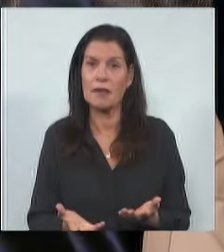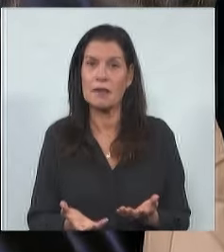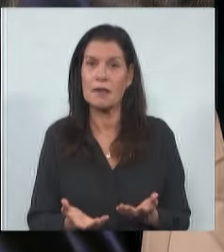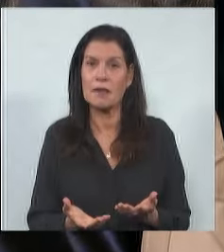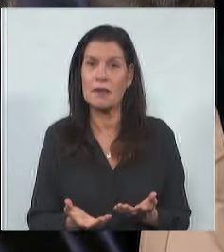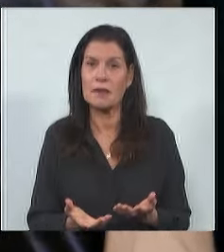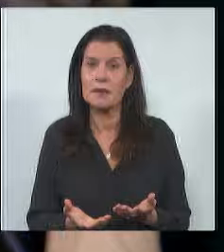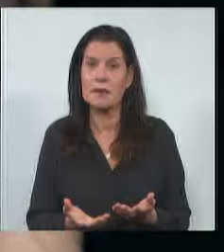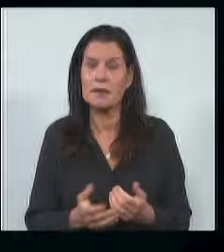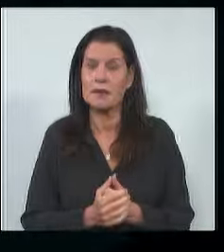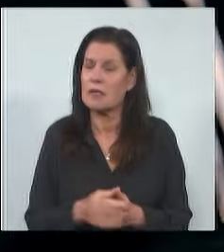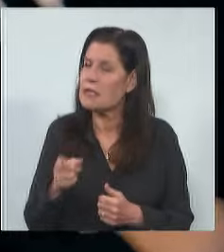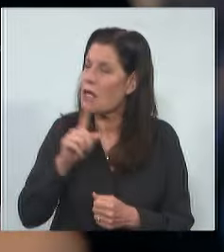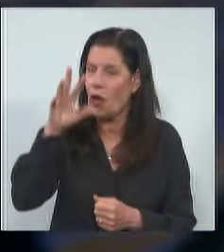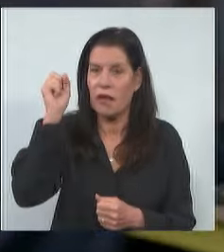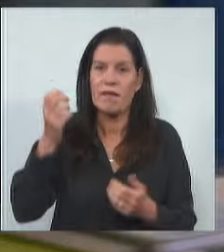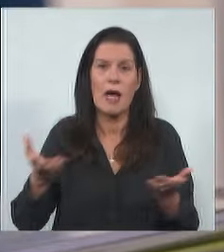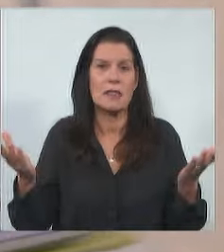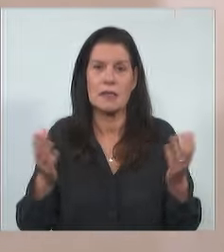נכון, זה לא... רק את זה.